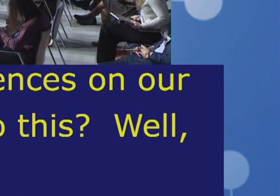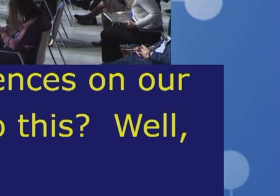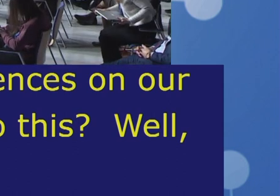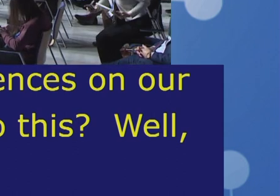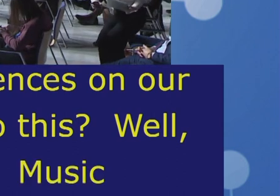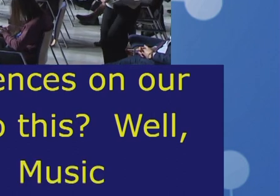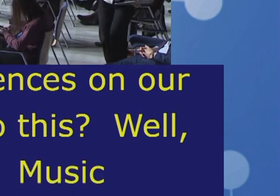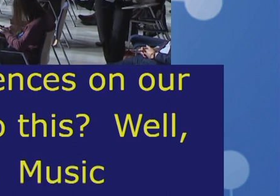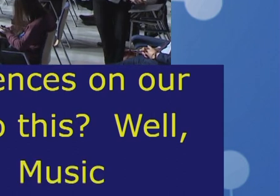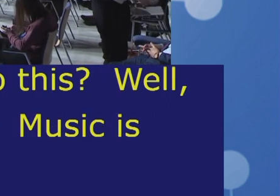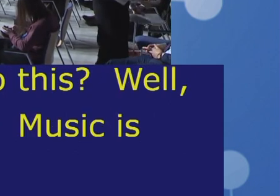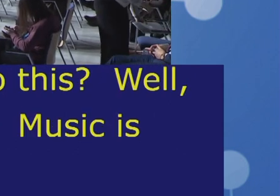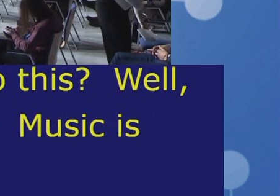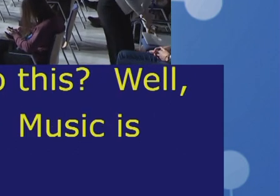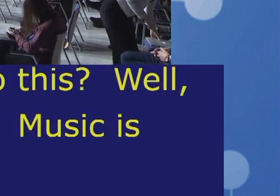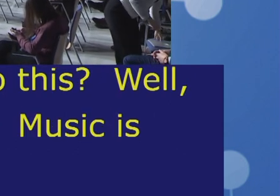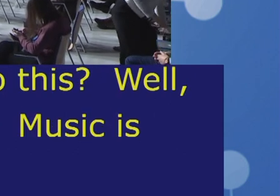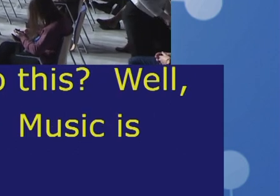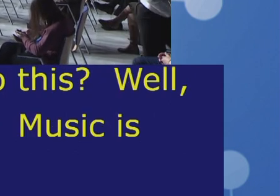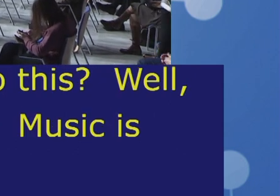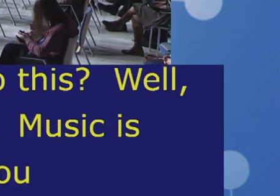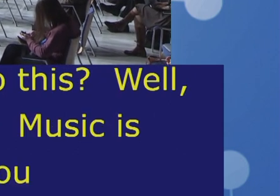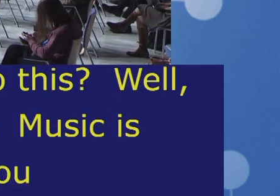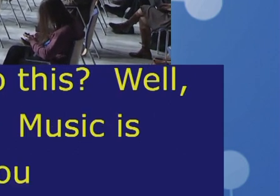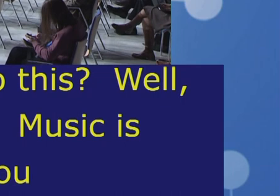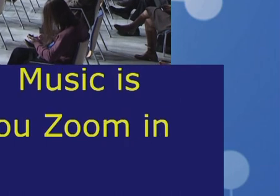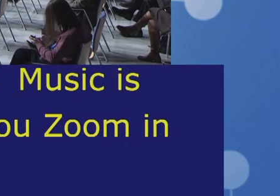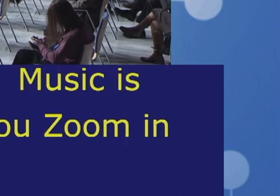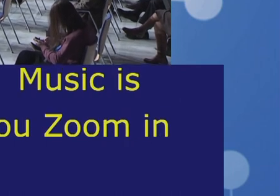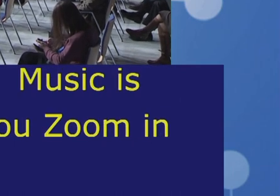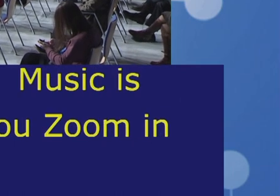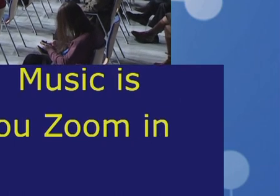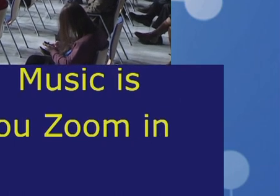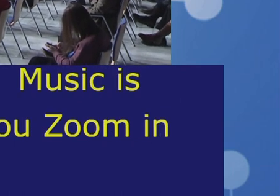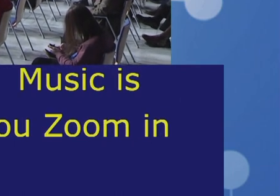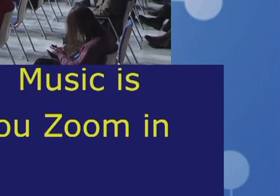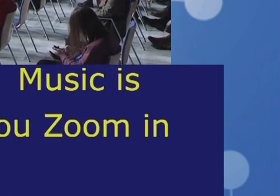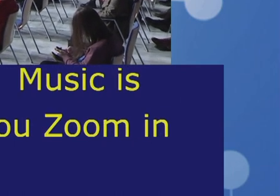częstotliwości. Pamiętajmy, że muzyka to po prostu częstotliwość. Jeżeli